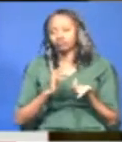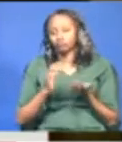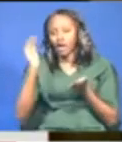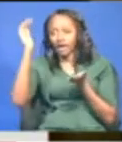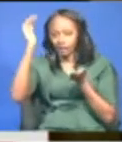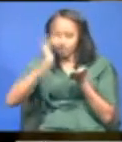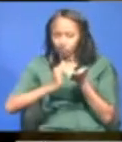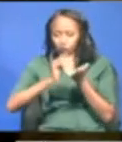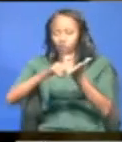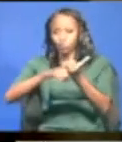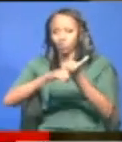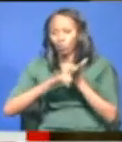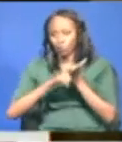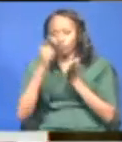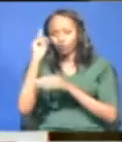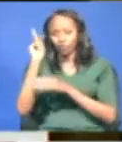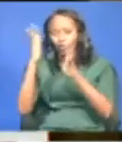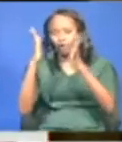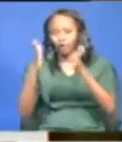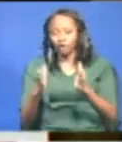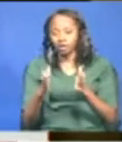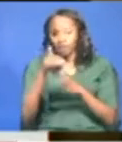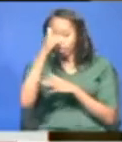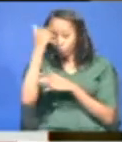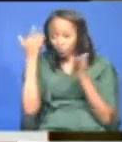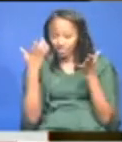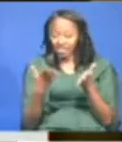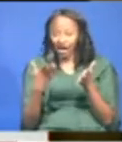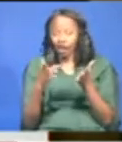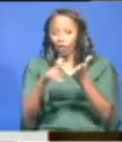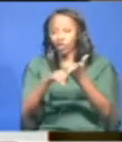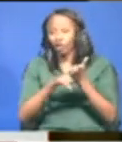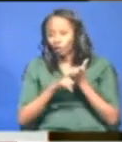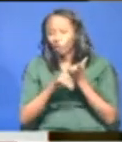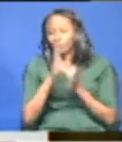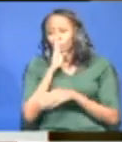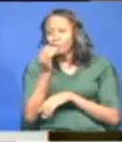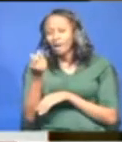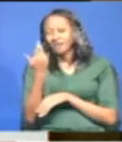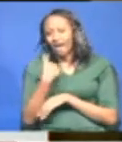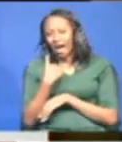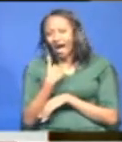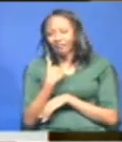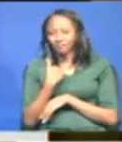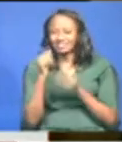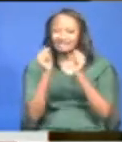kwa Wakenya. Saa hizi deni la Kenya limefika karibu trilioni